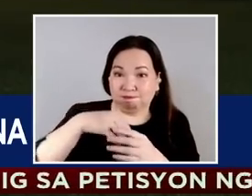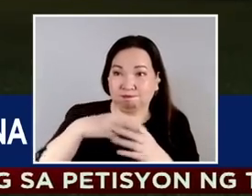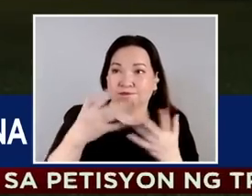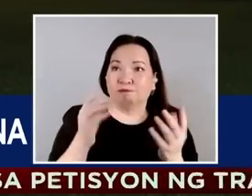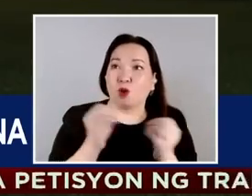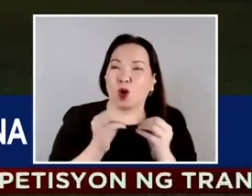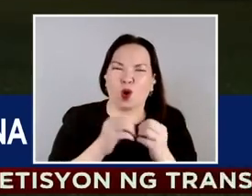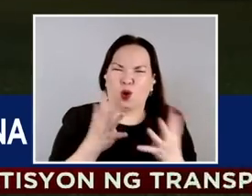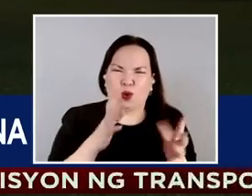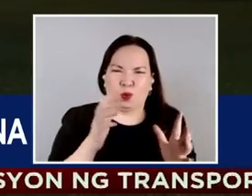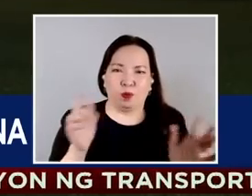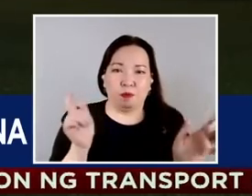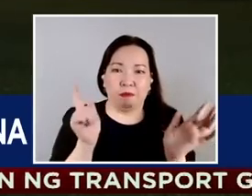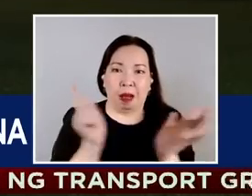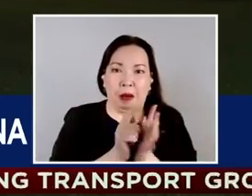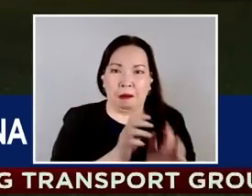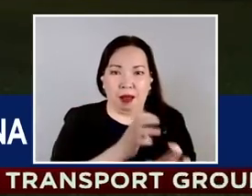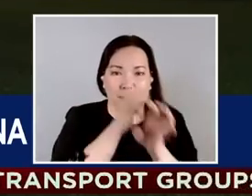at